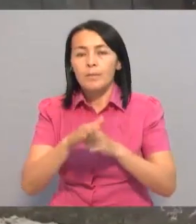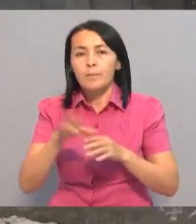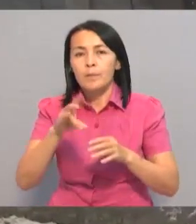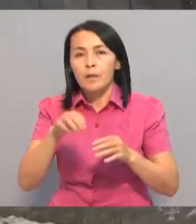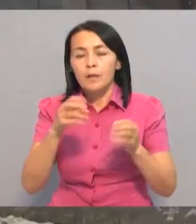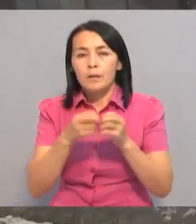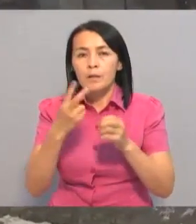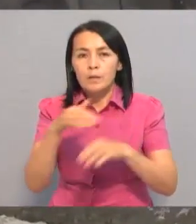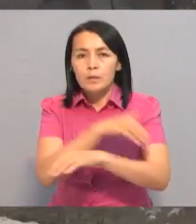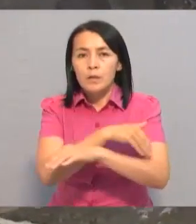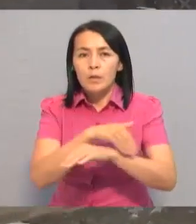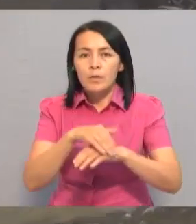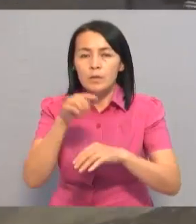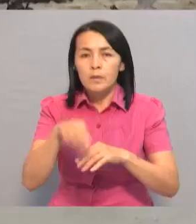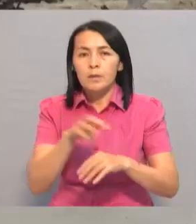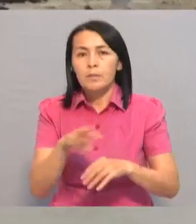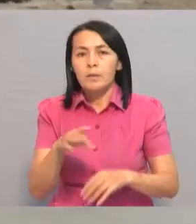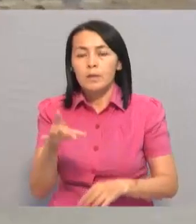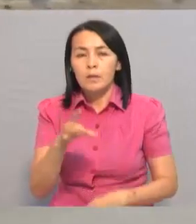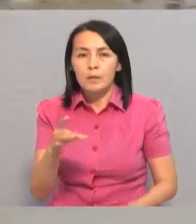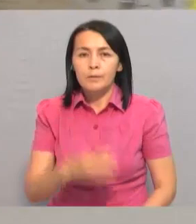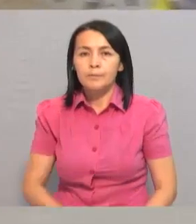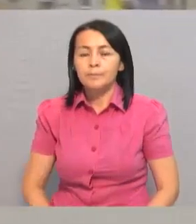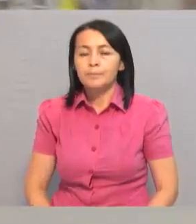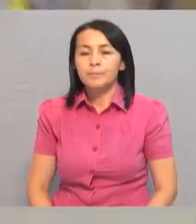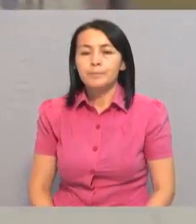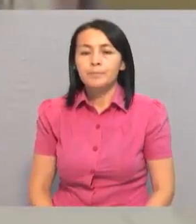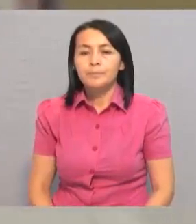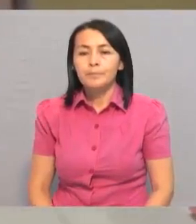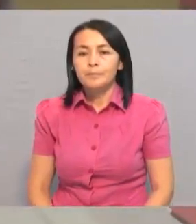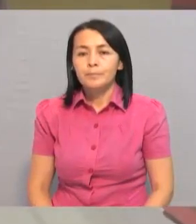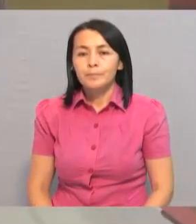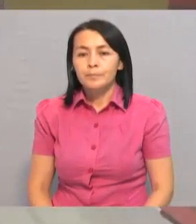12 улицах этих микрорайонов. Жнарапова, Нурлбек Аскарулы, новости.